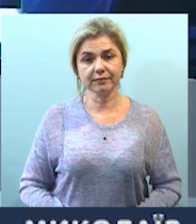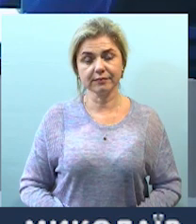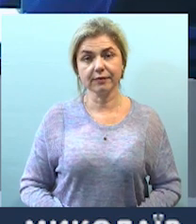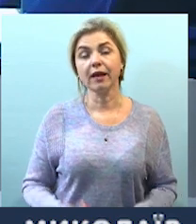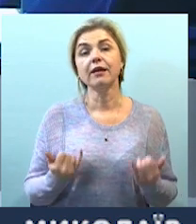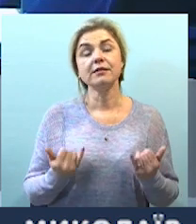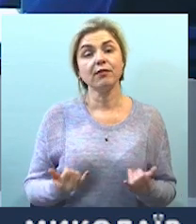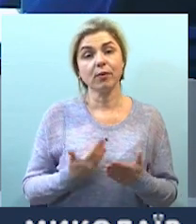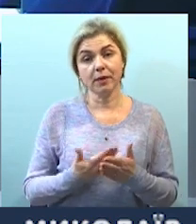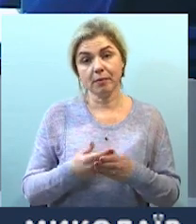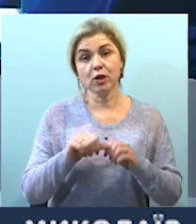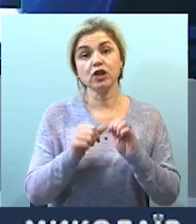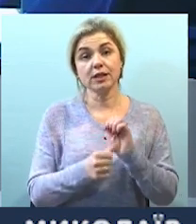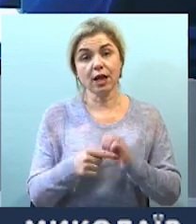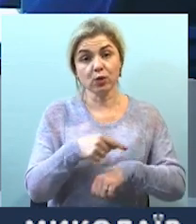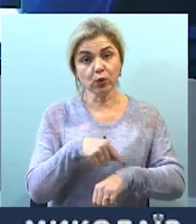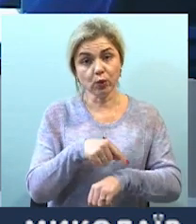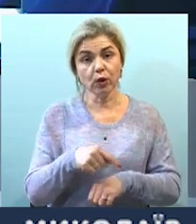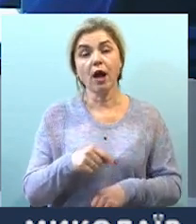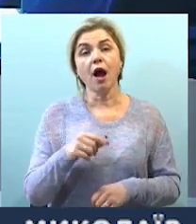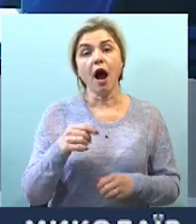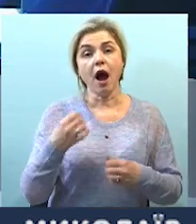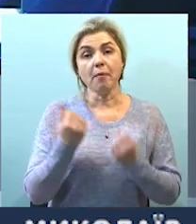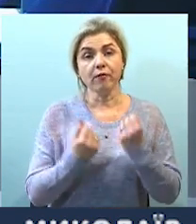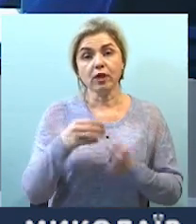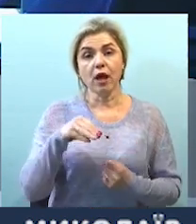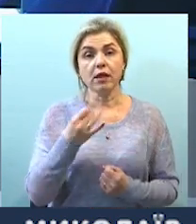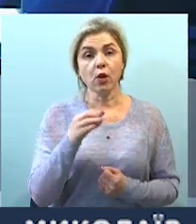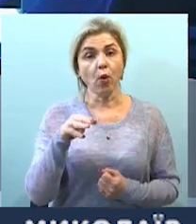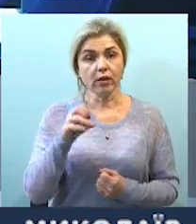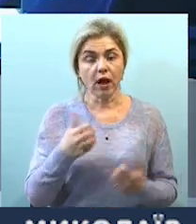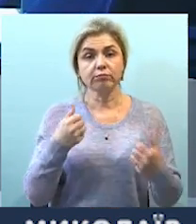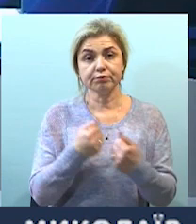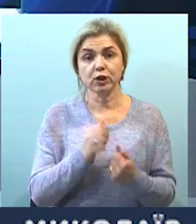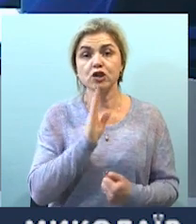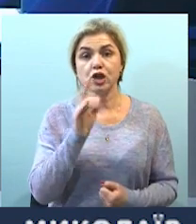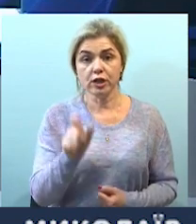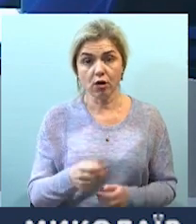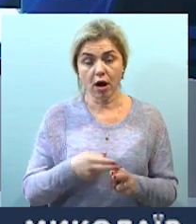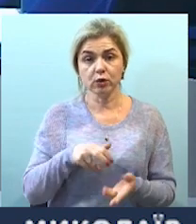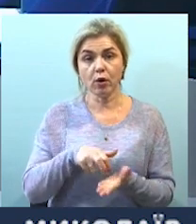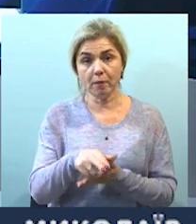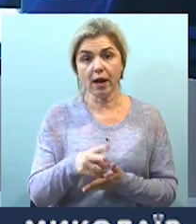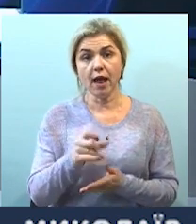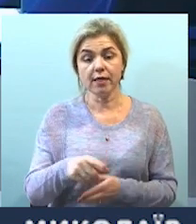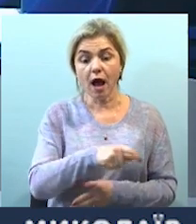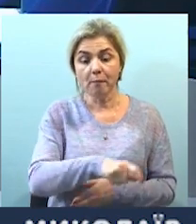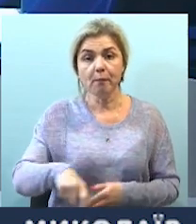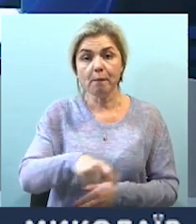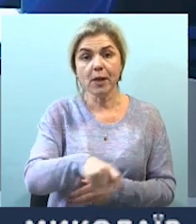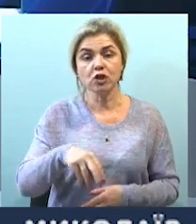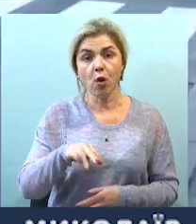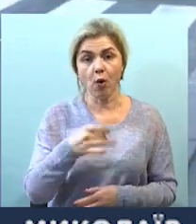Сьогодні близько 16:00 автомобіль Toyota Camry збив жінку, яка переходила дорогу на пішохідному